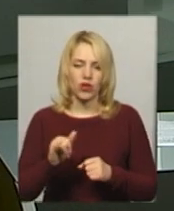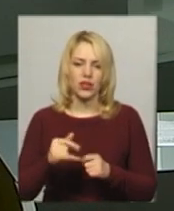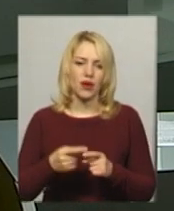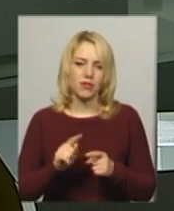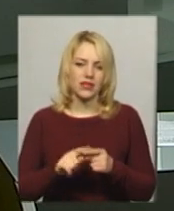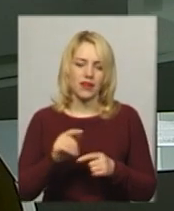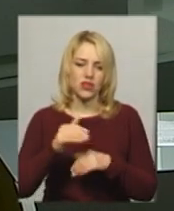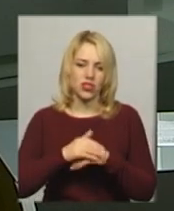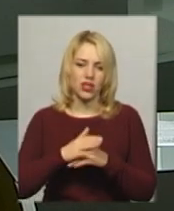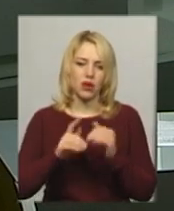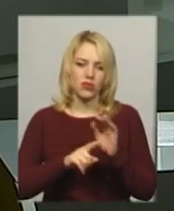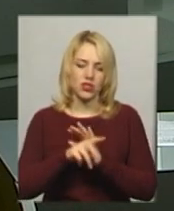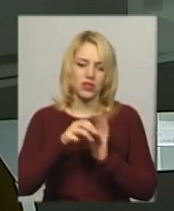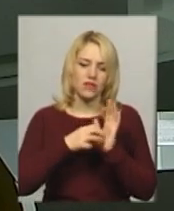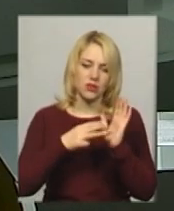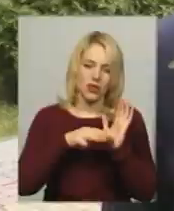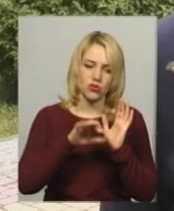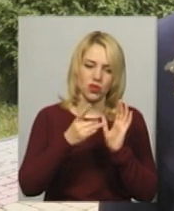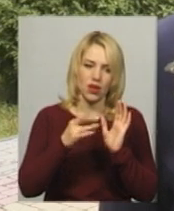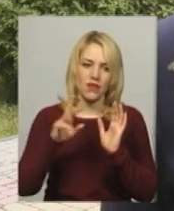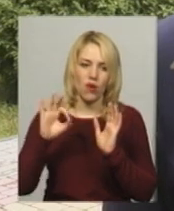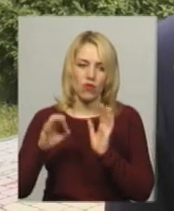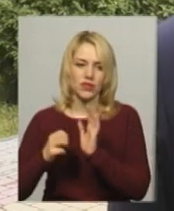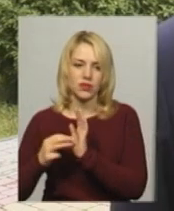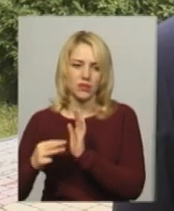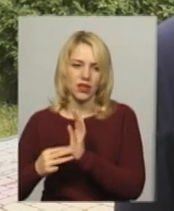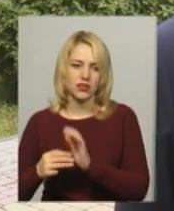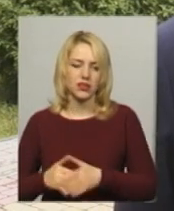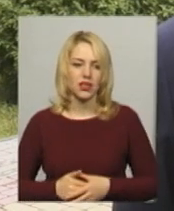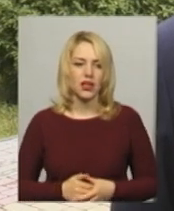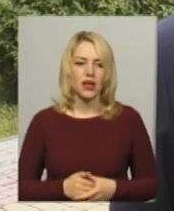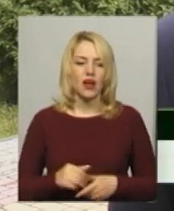вечірка 18 травня о 18:00. Формат